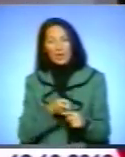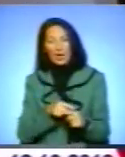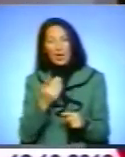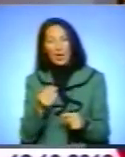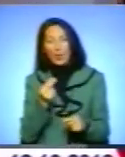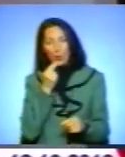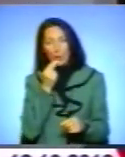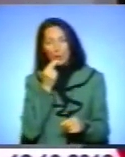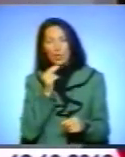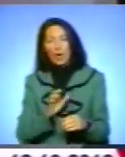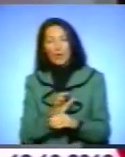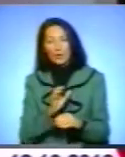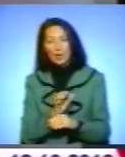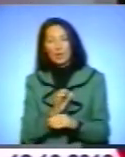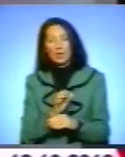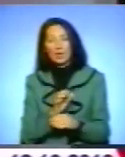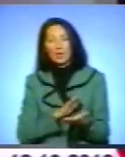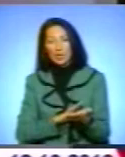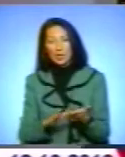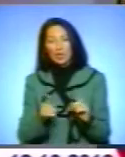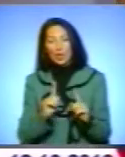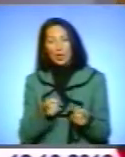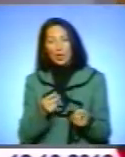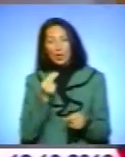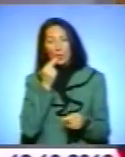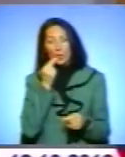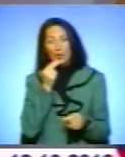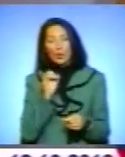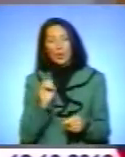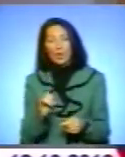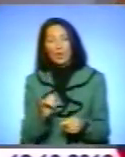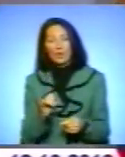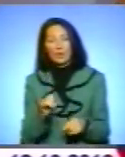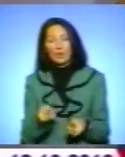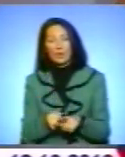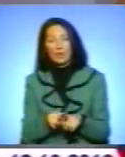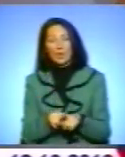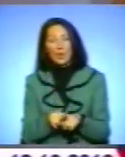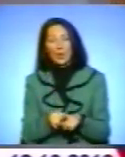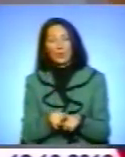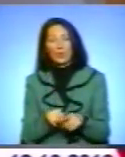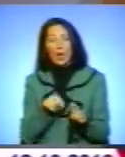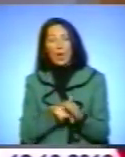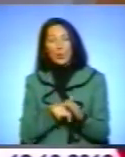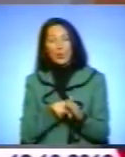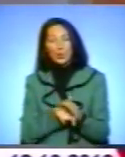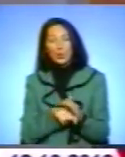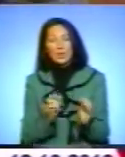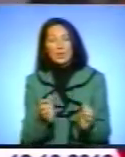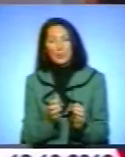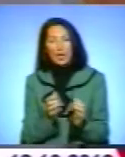Продукція випускає чисто натуральну продукцію. Ну і так само, по суті,